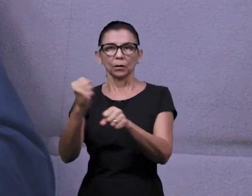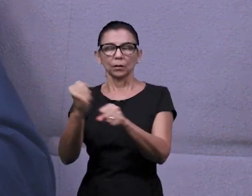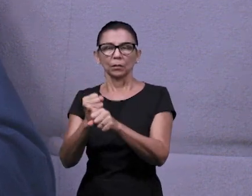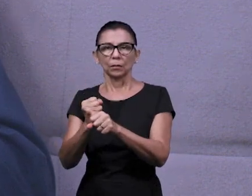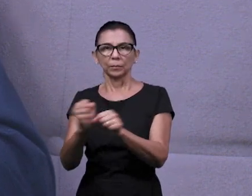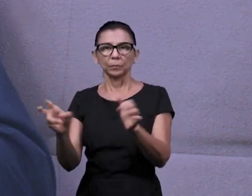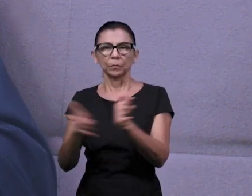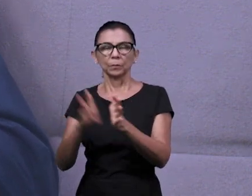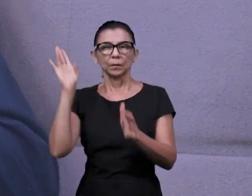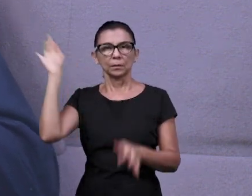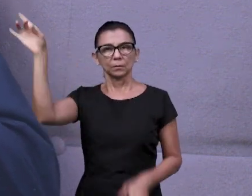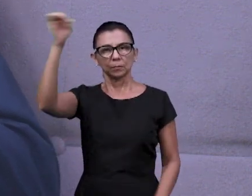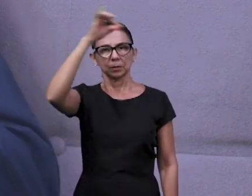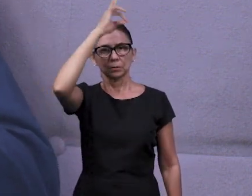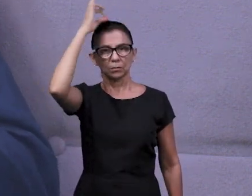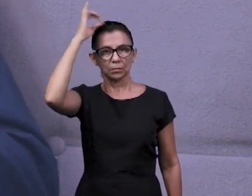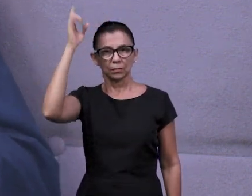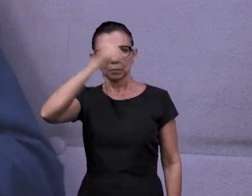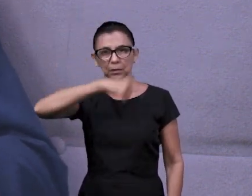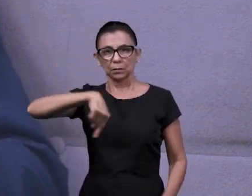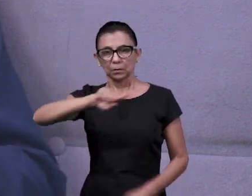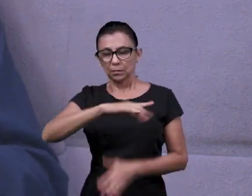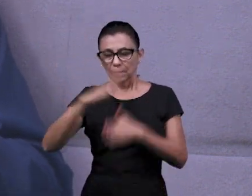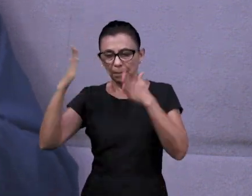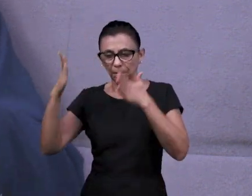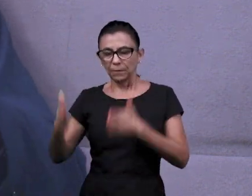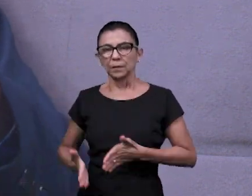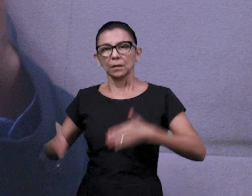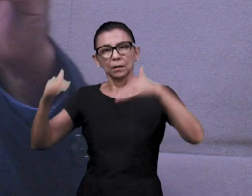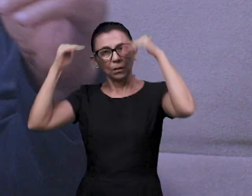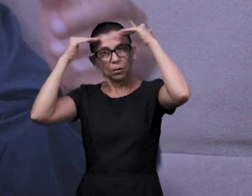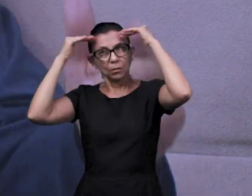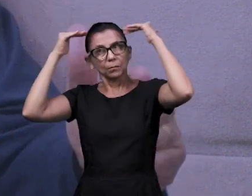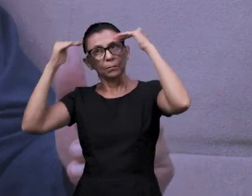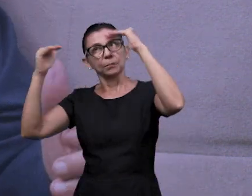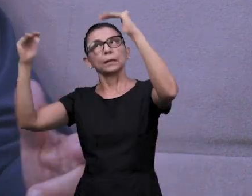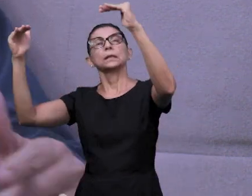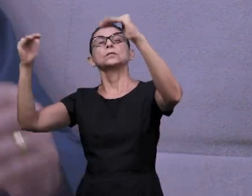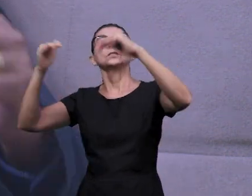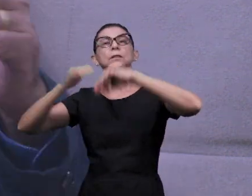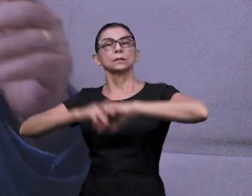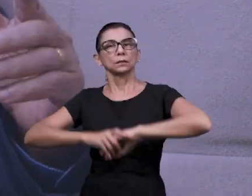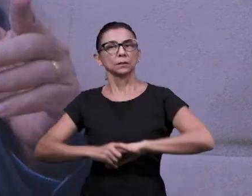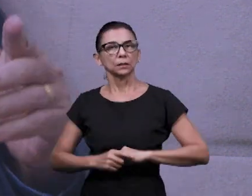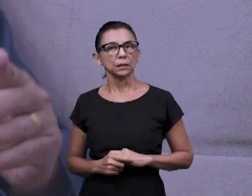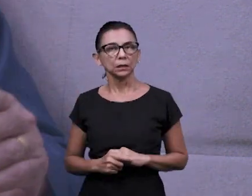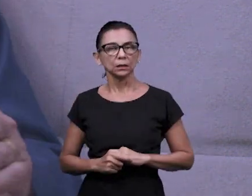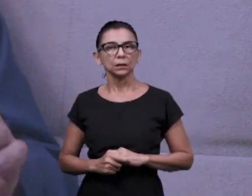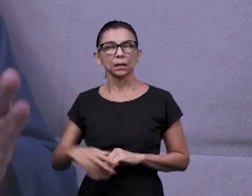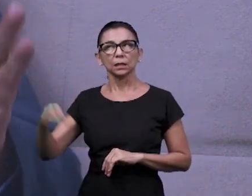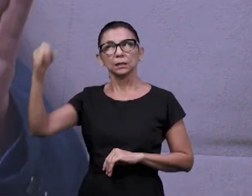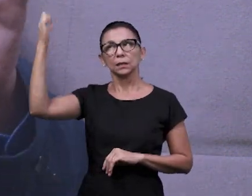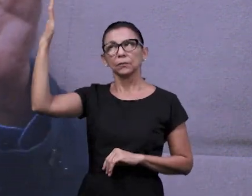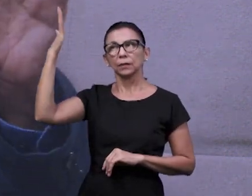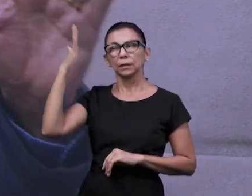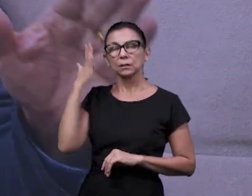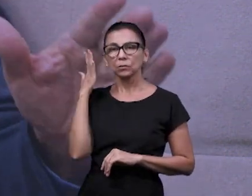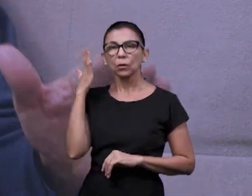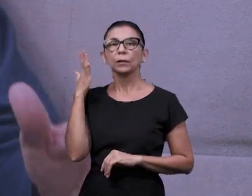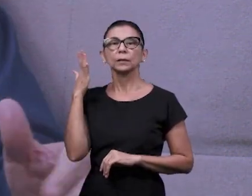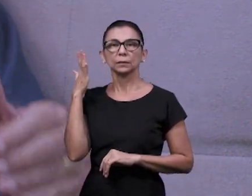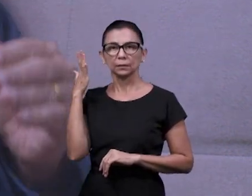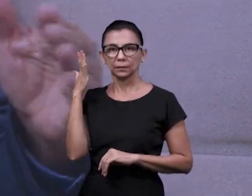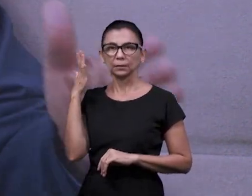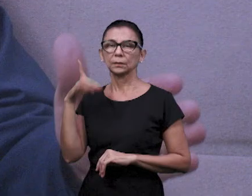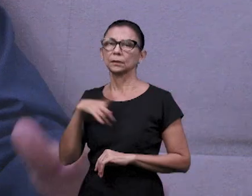serviteurs fidèles et obéissants, et qui puissent répondre aux révélations et au